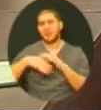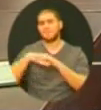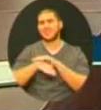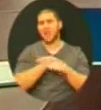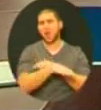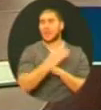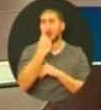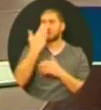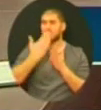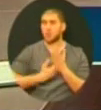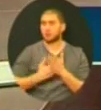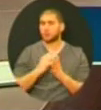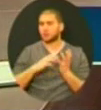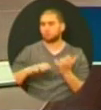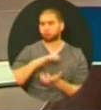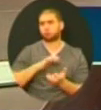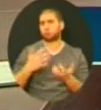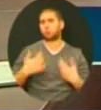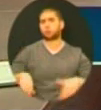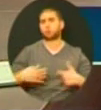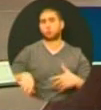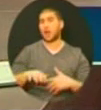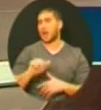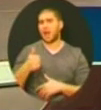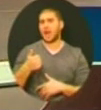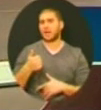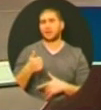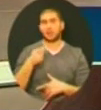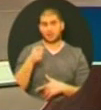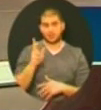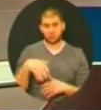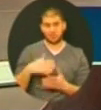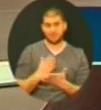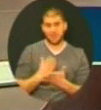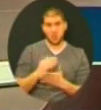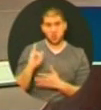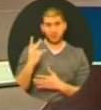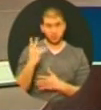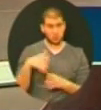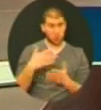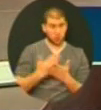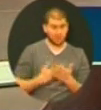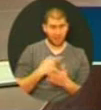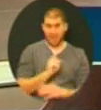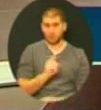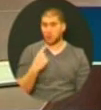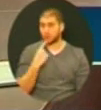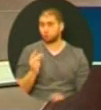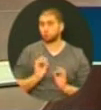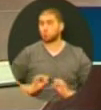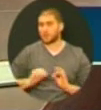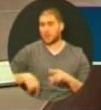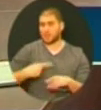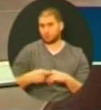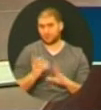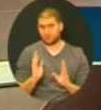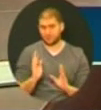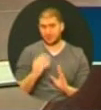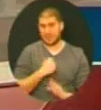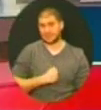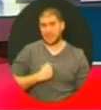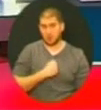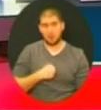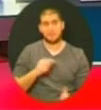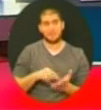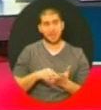אחד הדוחות הנפיצים במסגרת. אתה מחזיק בידך, יואב קיש, את הדוח, כן. אבל אנחנו לא יכולים להגיד כלום למרבה